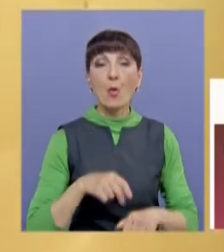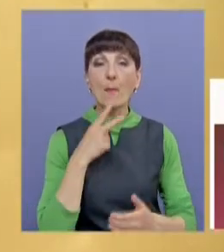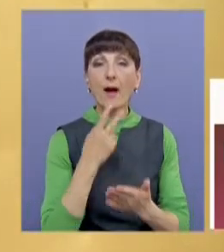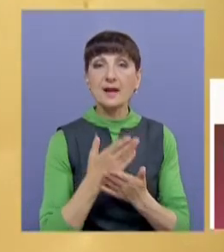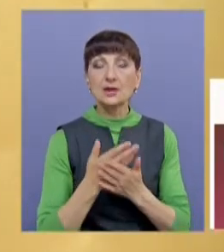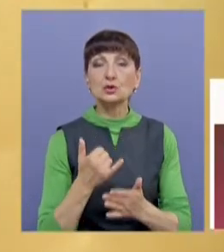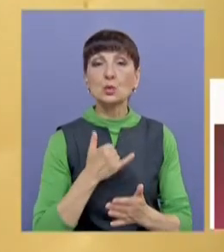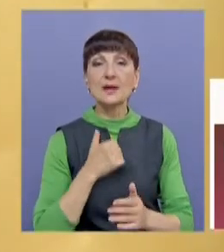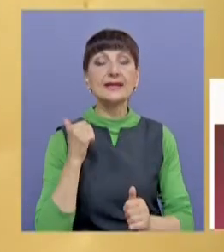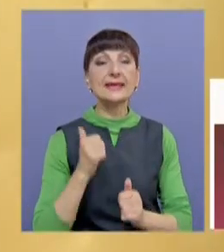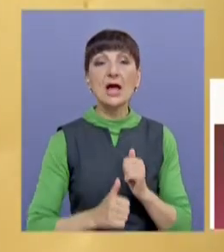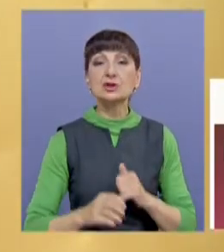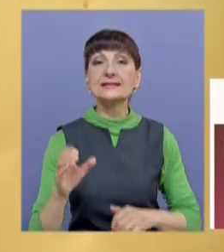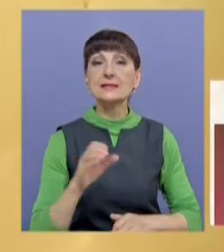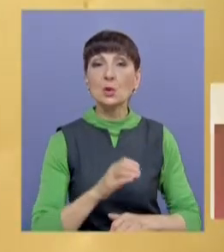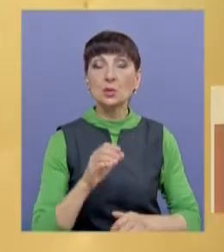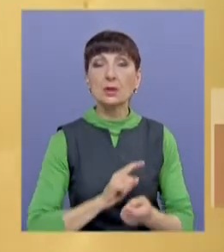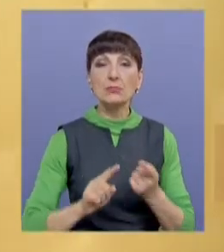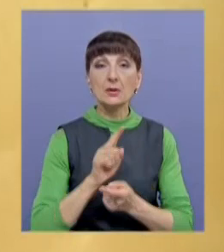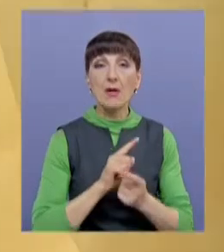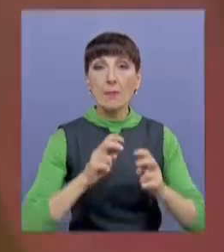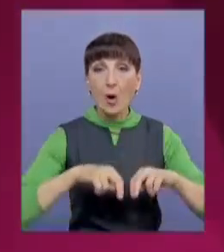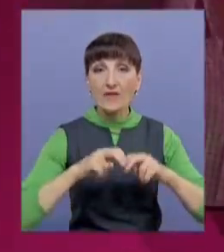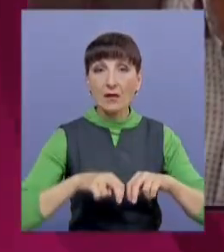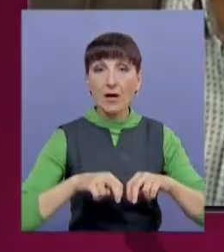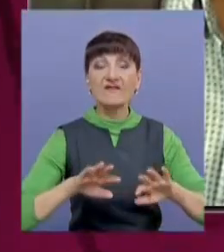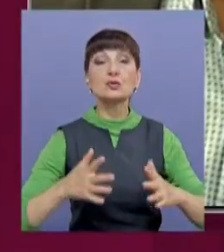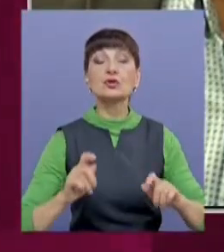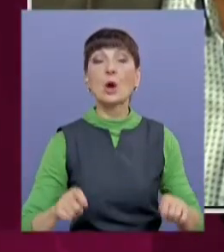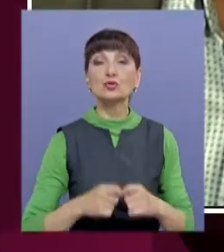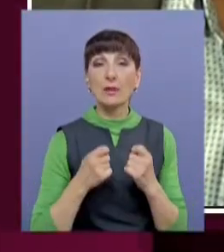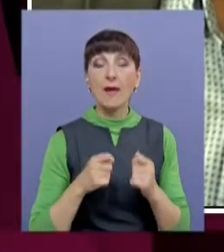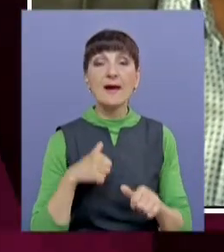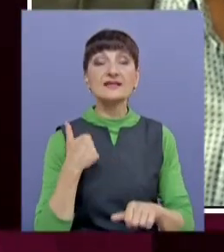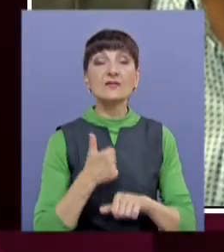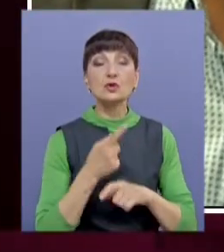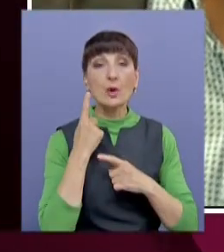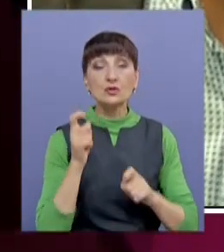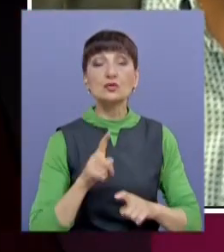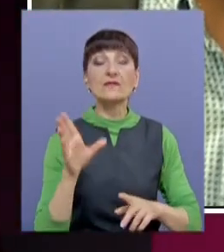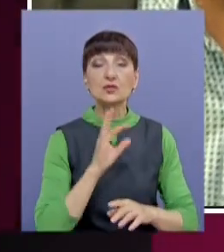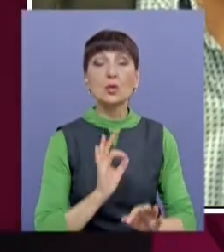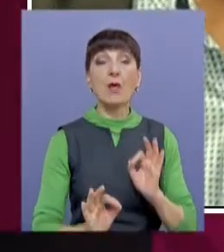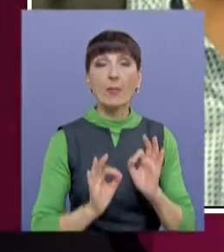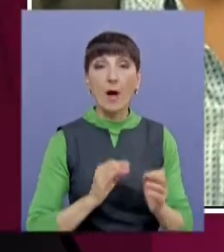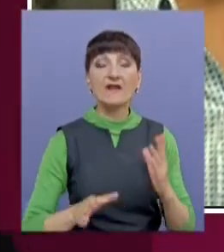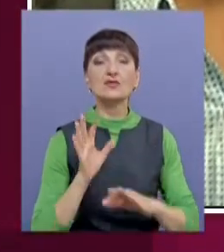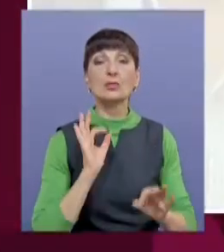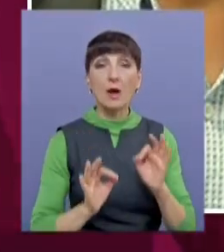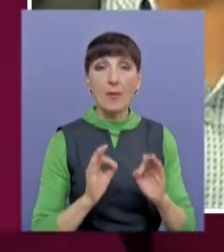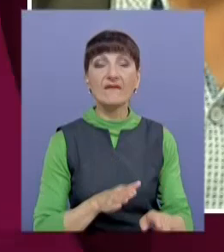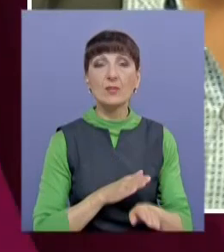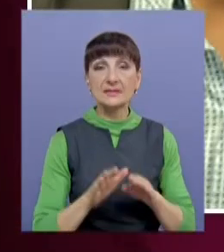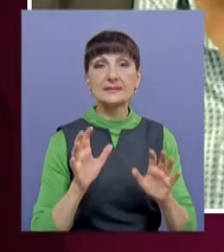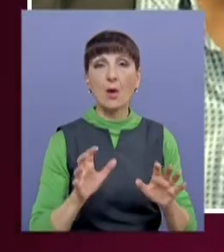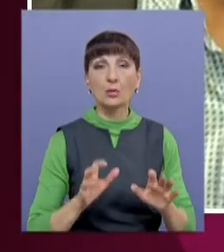нас ежесекундно меняется мониторинг в случае нарушений. Основное сообщение, которое приходит, это что все нормально, все спокойно, все с соблюдением закона.